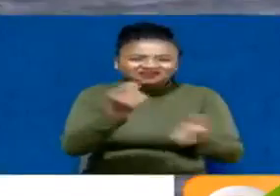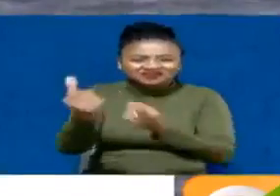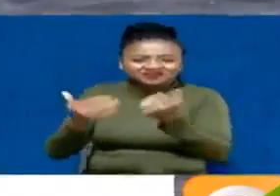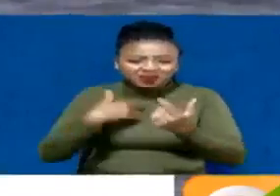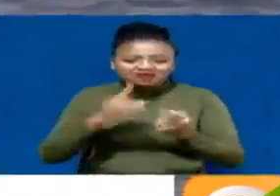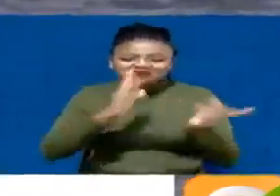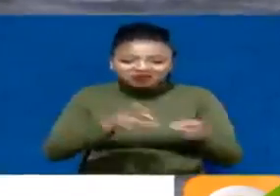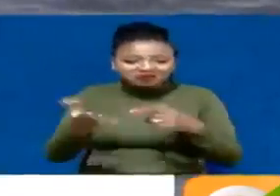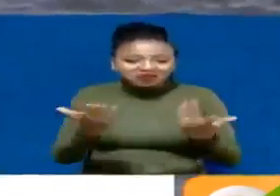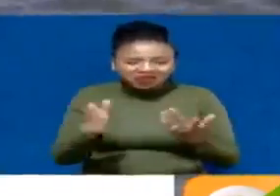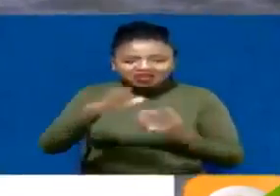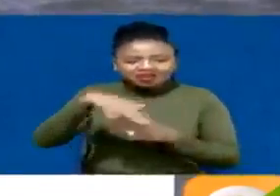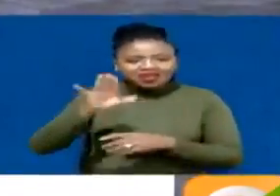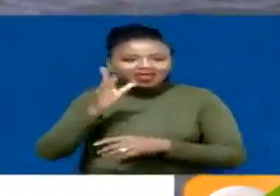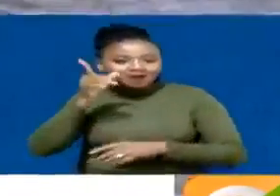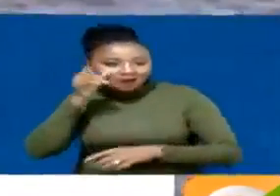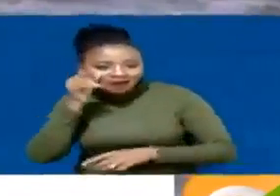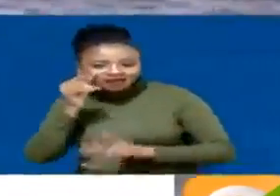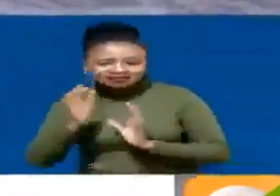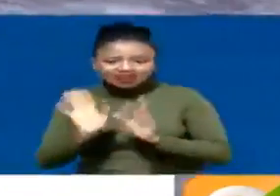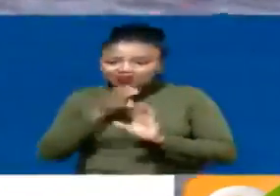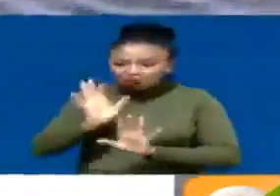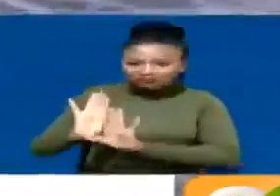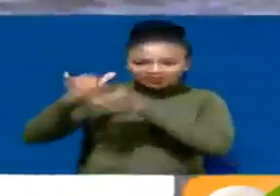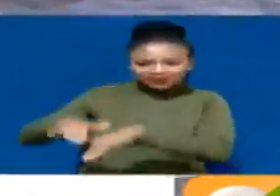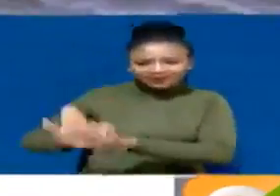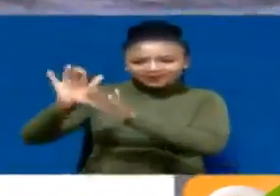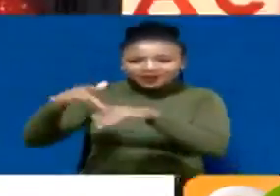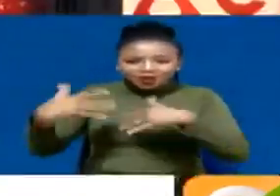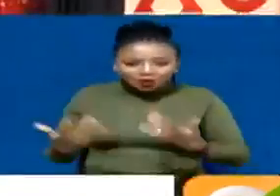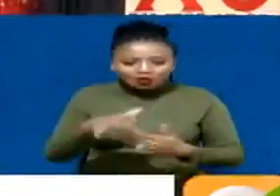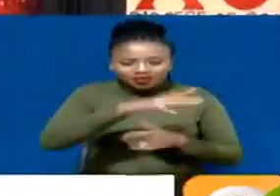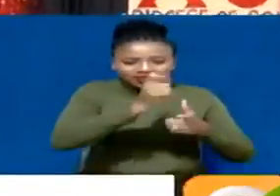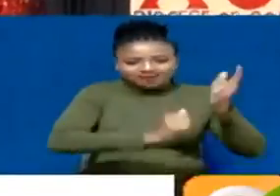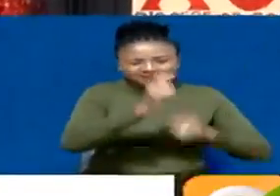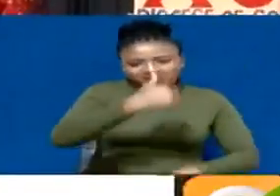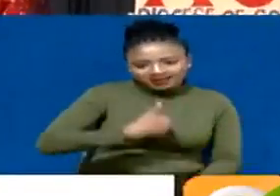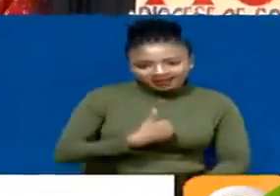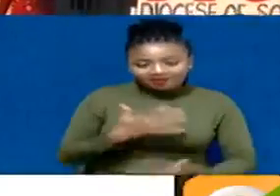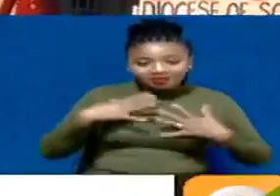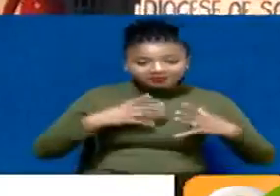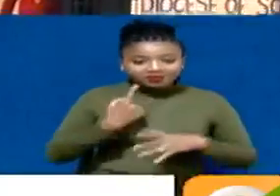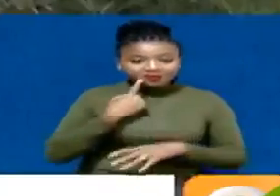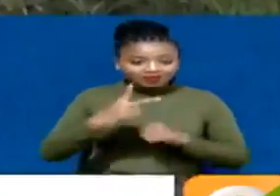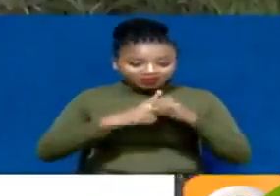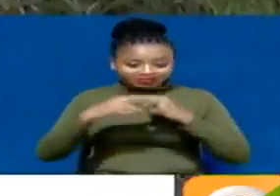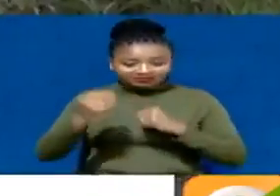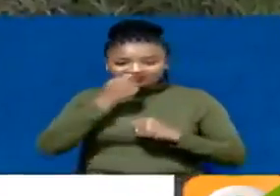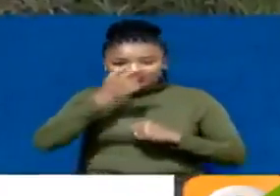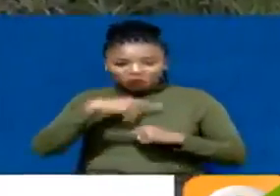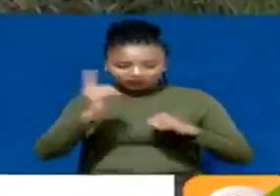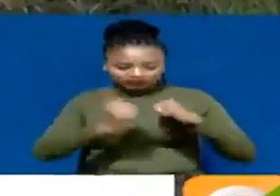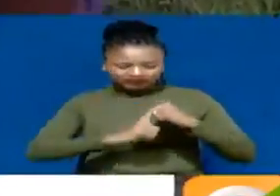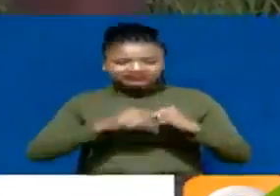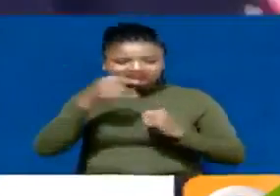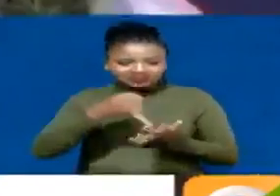ya pwani, maeneo ya kati na mashariki, pamoja na maeneo yaliyo na maziwa. Watoto 170 wasiozidi umri wa miaka